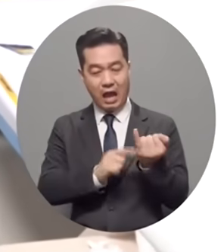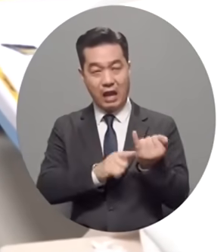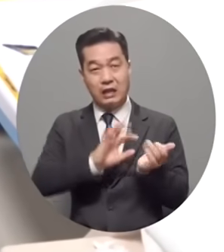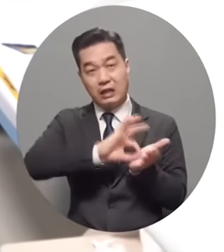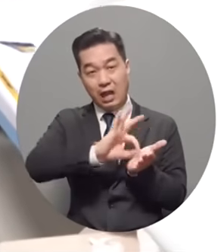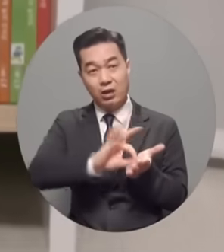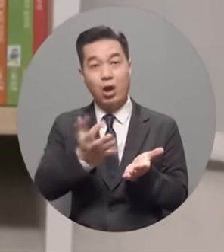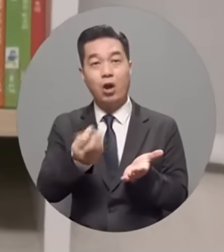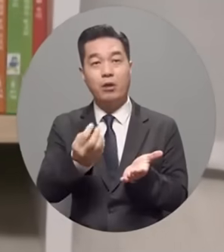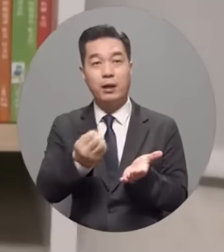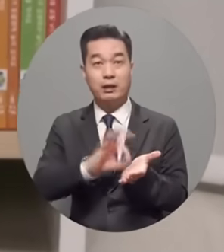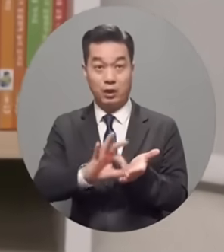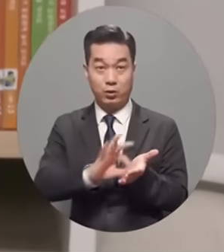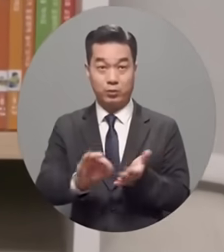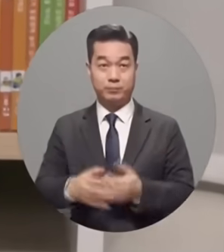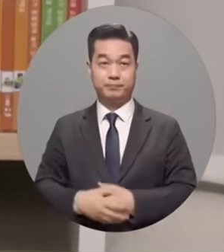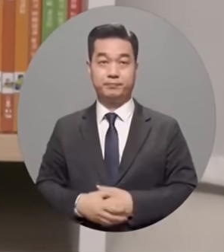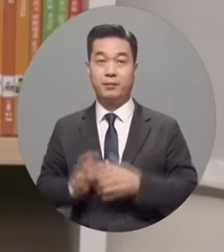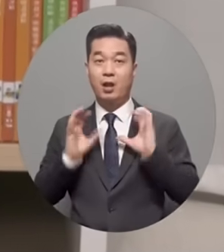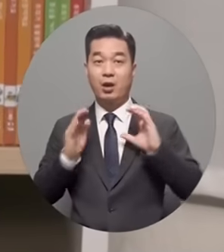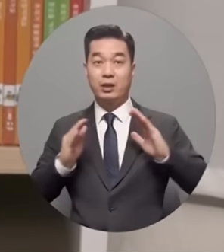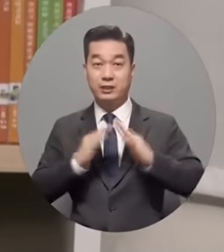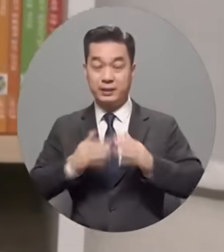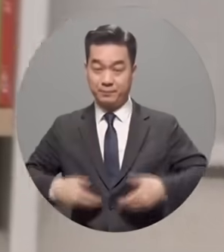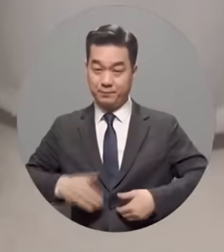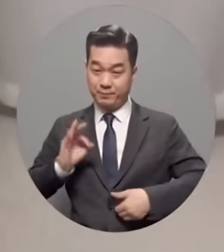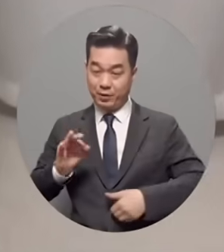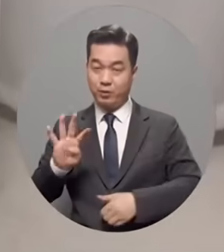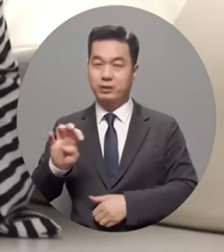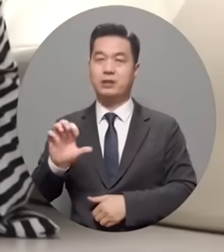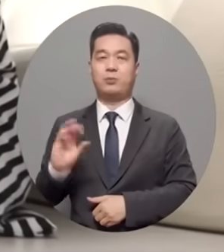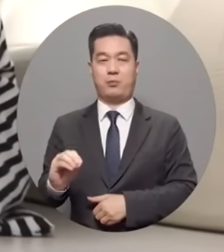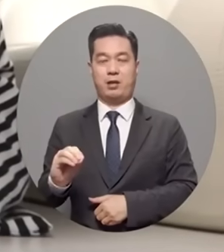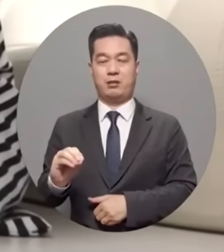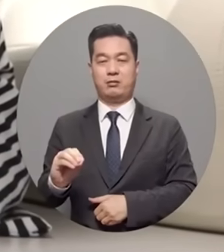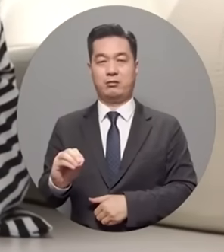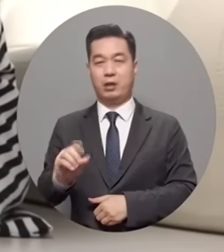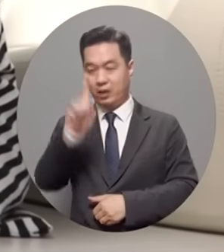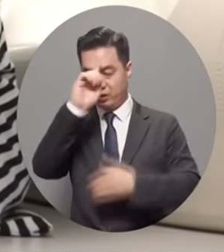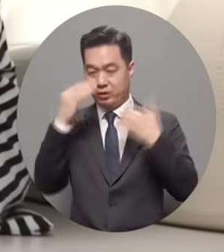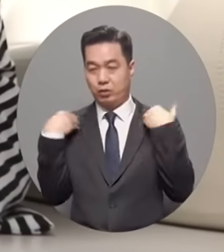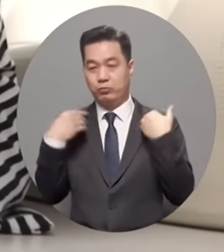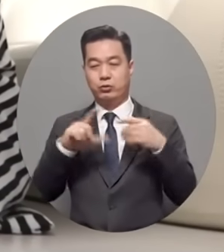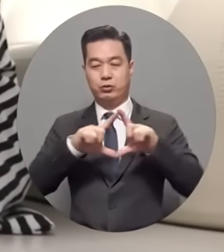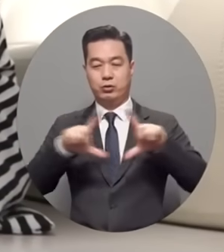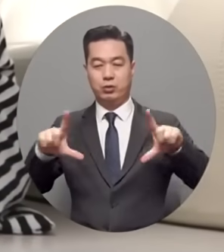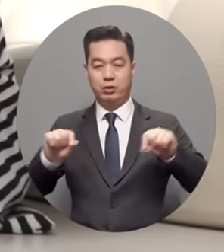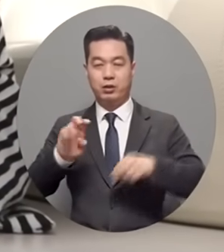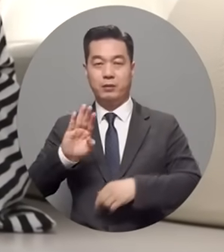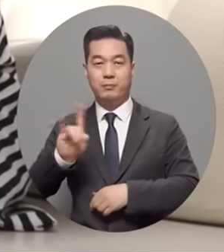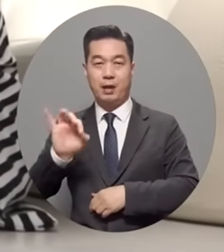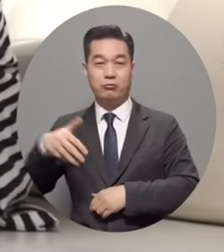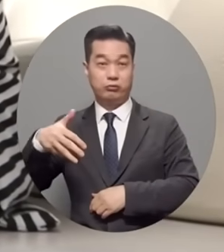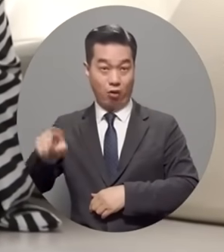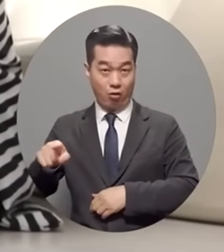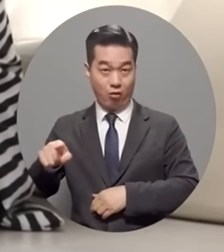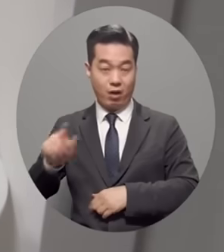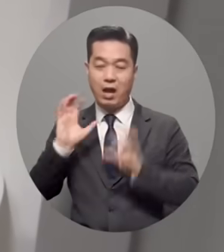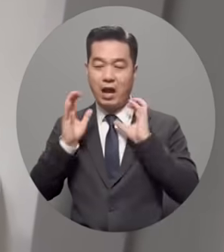될까요? 먼저 어린이집 비용 45만 원은 정부 바우처로 해결하고 아동수당 10만 원을 매달